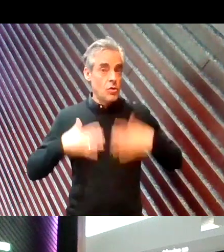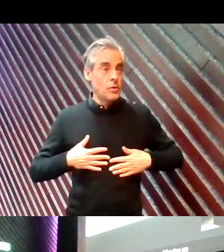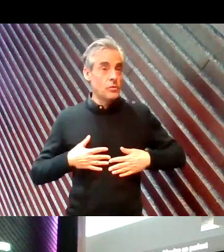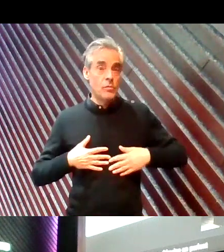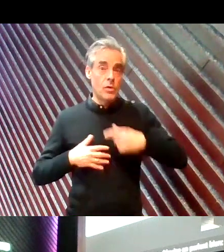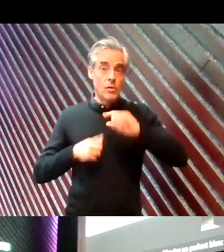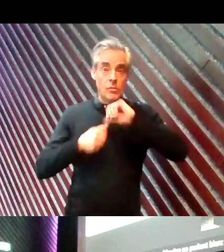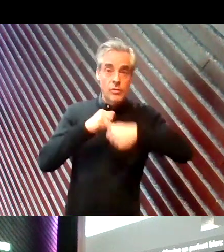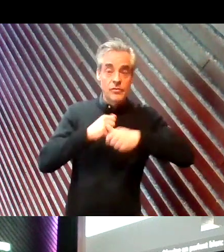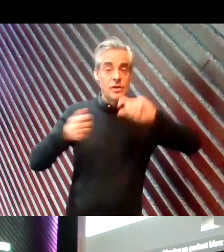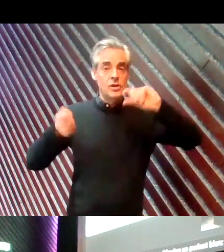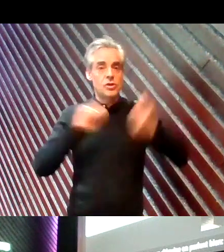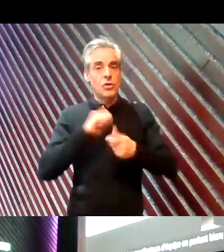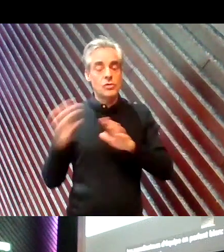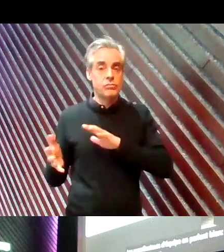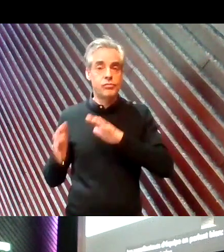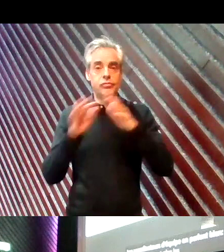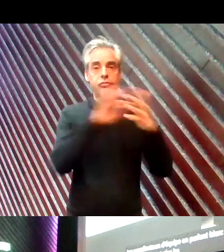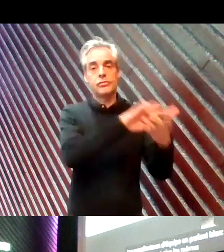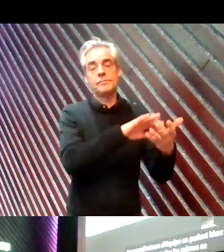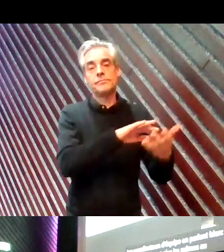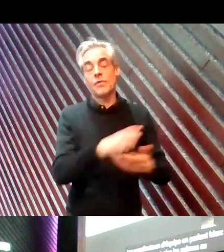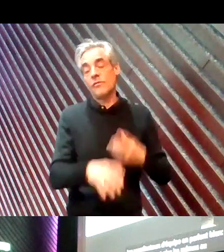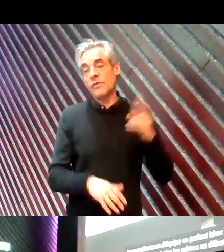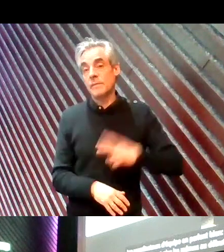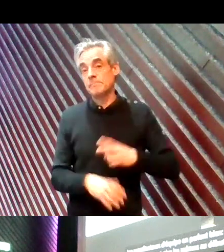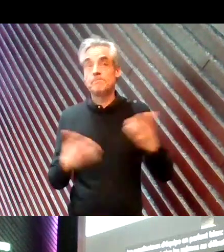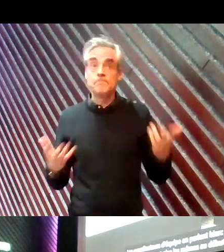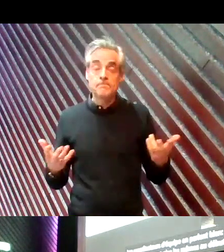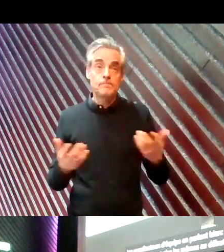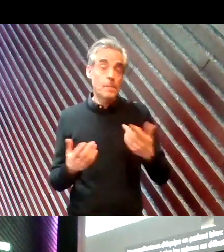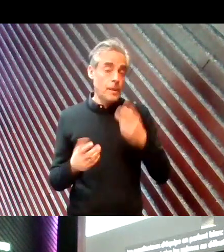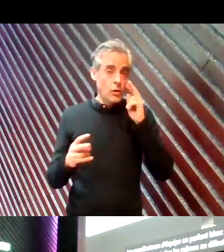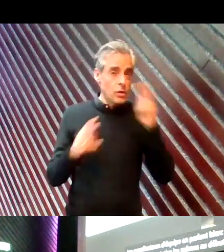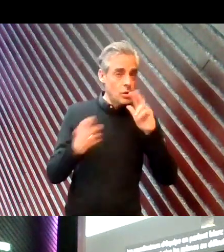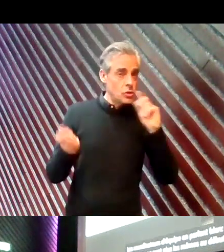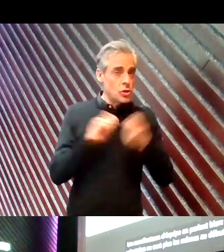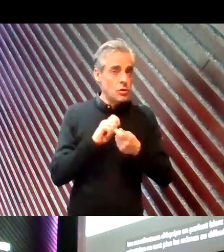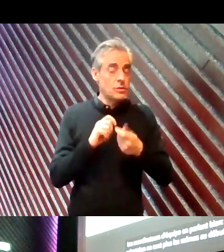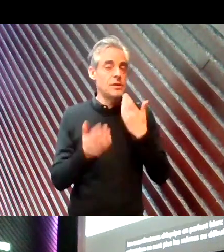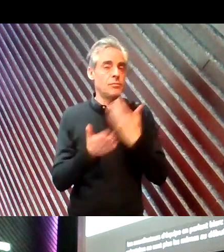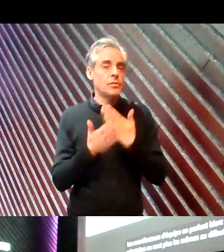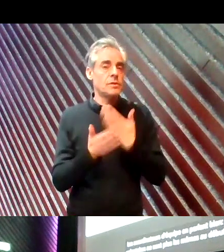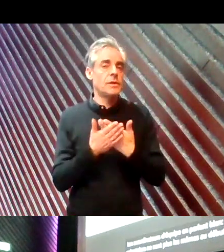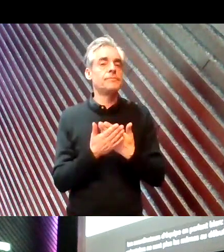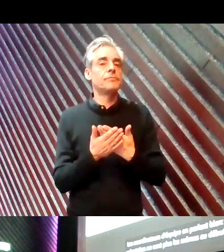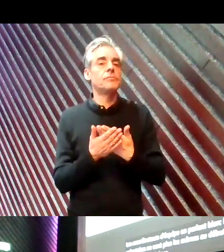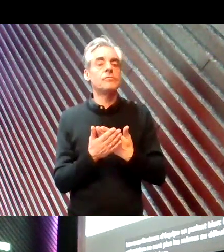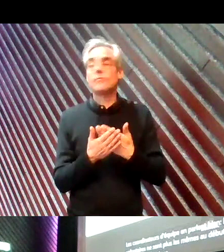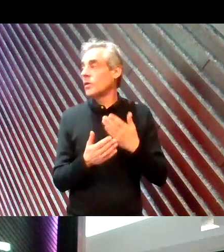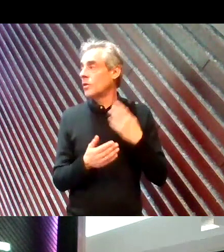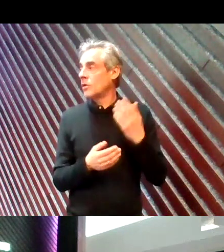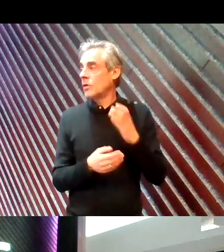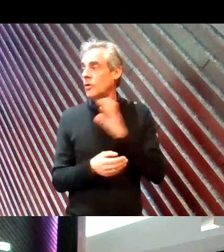du début à la fin de leur service civique, ils ont changé. ils n'ont plus le même regard et donc c'est en ce sens-là que chez l